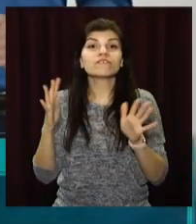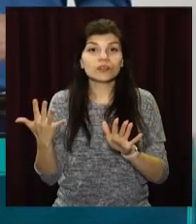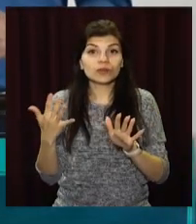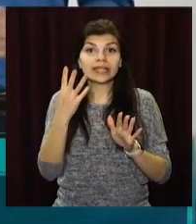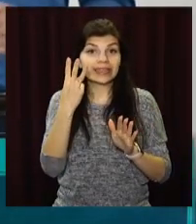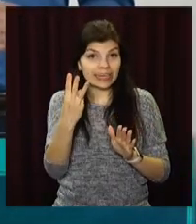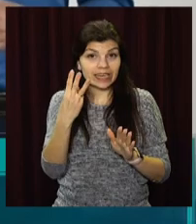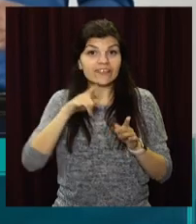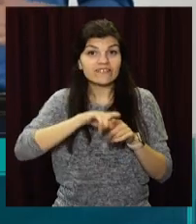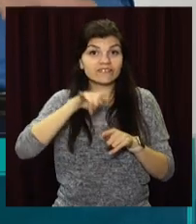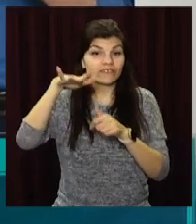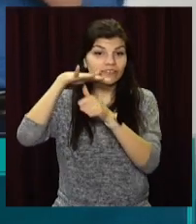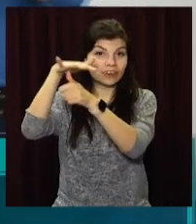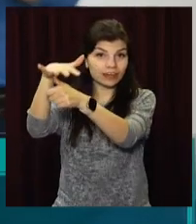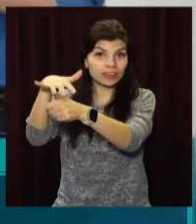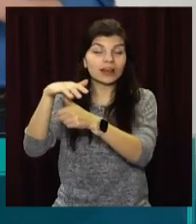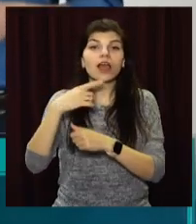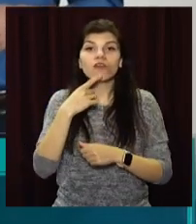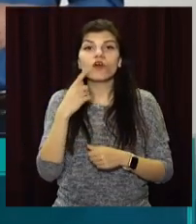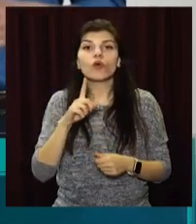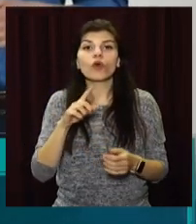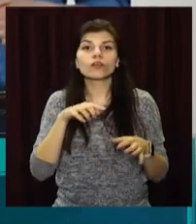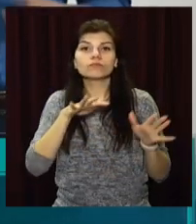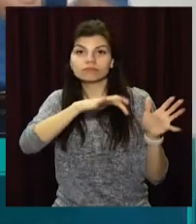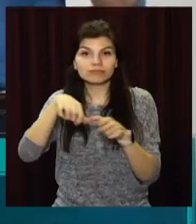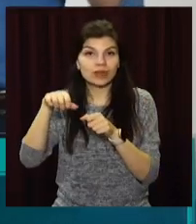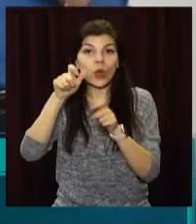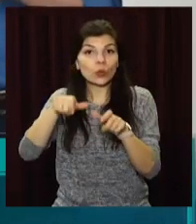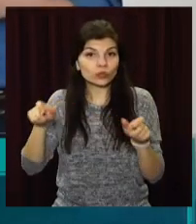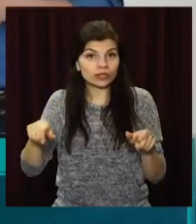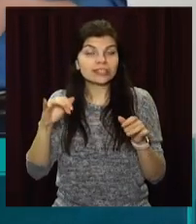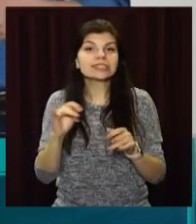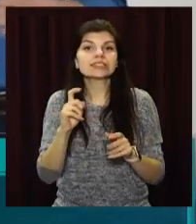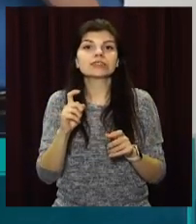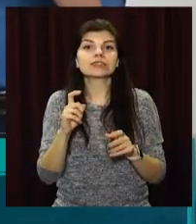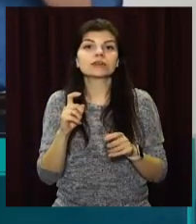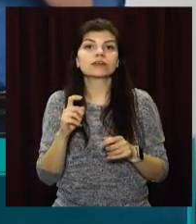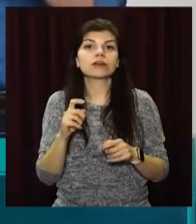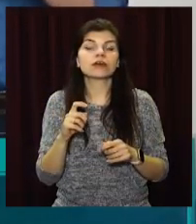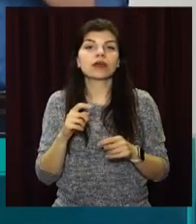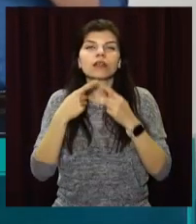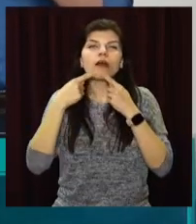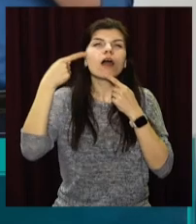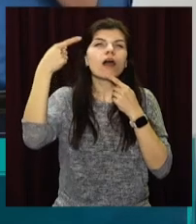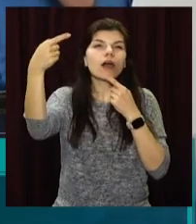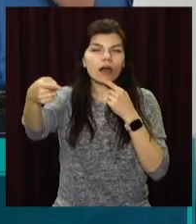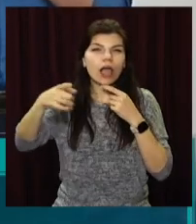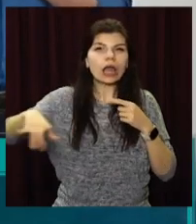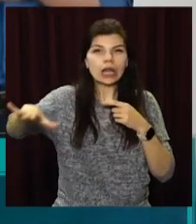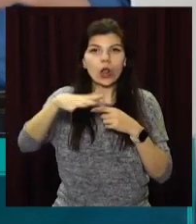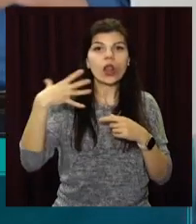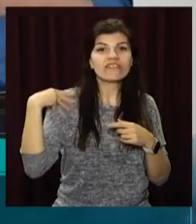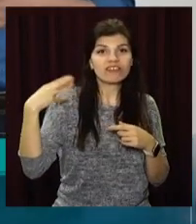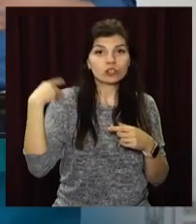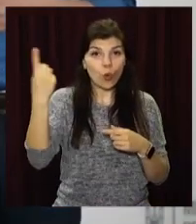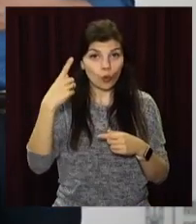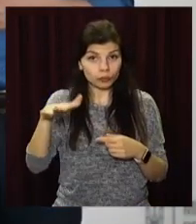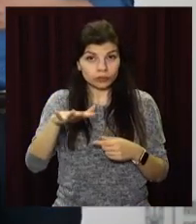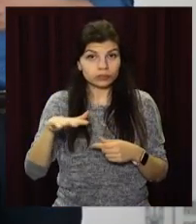3 виліти. Мова йде про евакуацію людей із віддалених регіонів Львівської